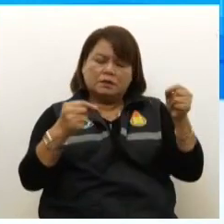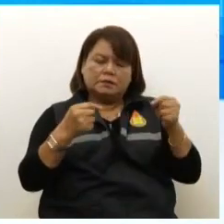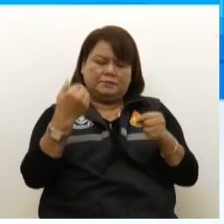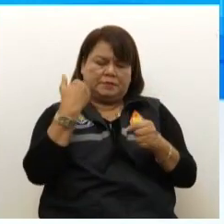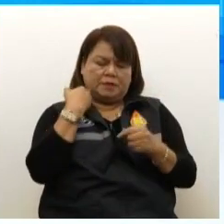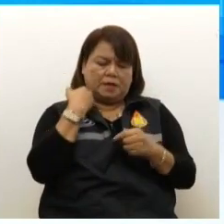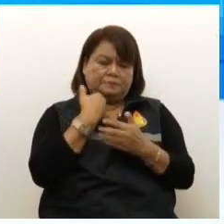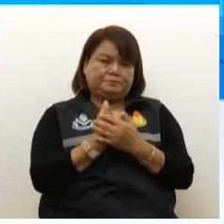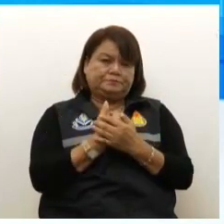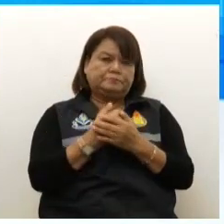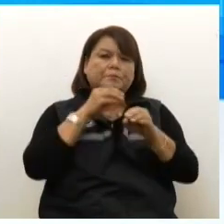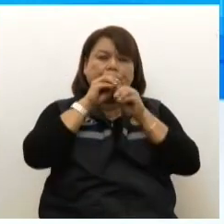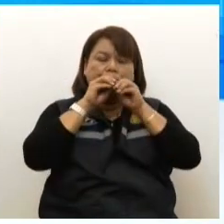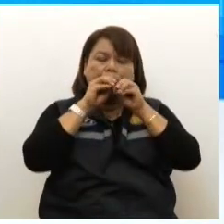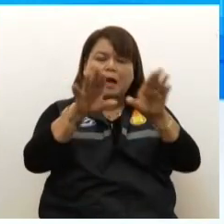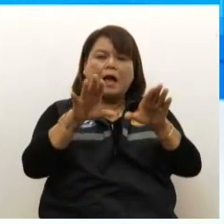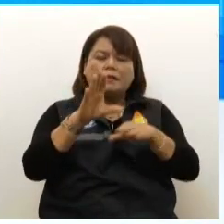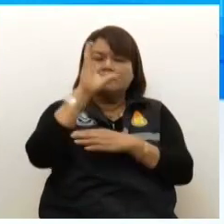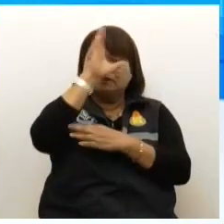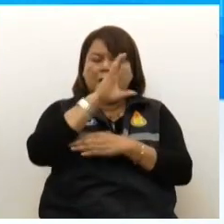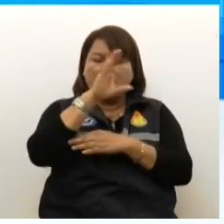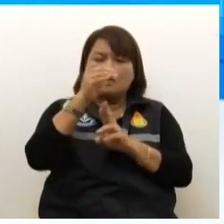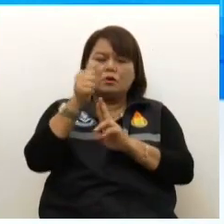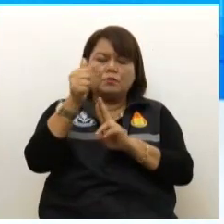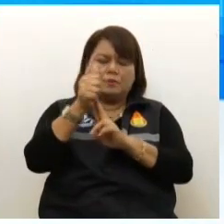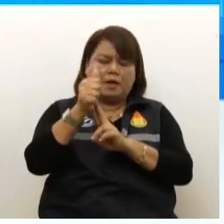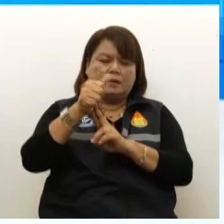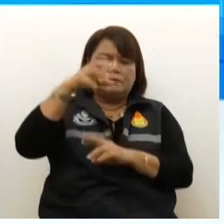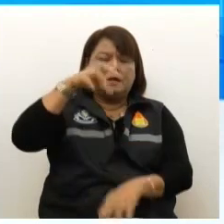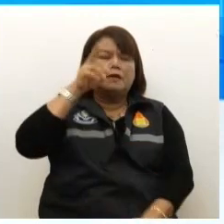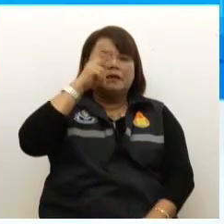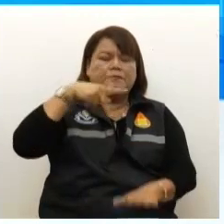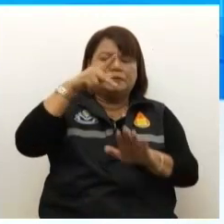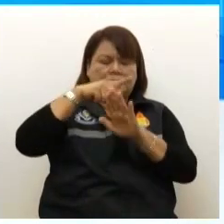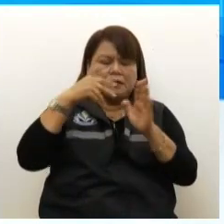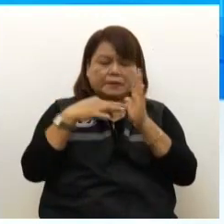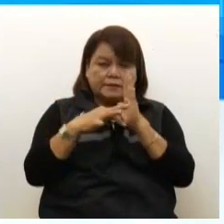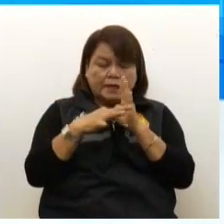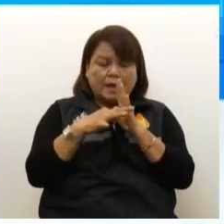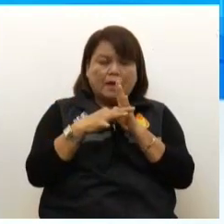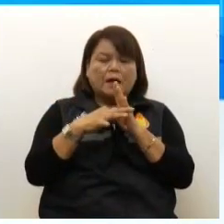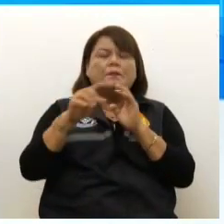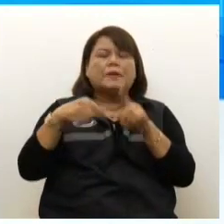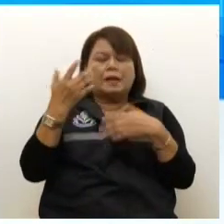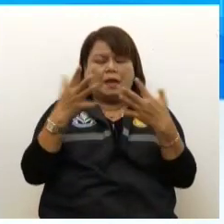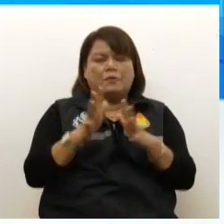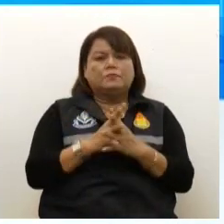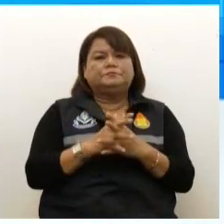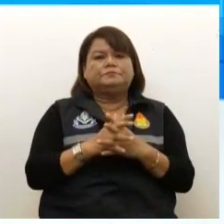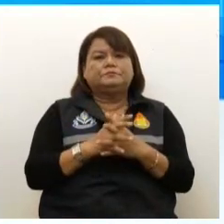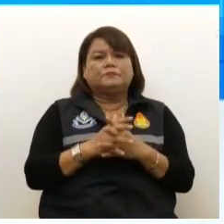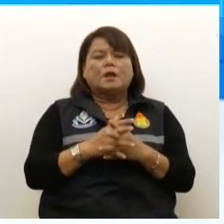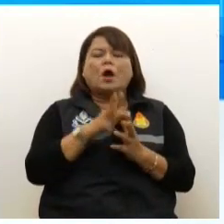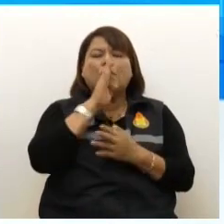การประกาศสรรหารองผู้อำนวยการสำนักงานเขตพื้นที่การศึกษาไปแล้วนะครับก็